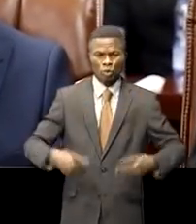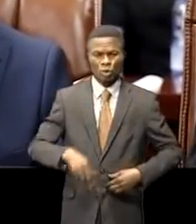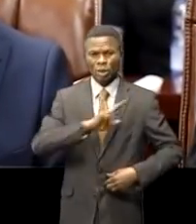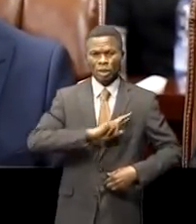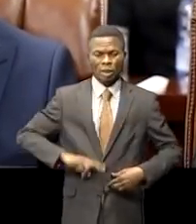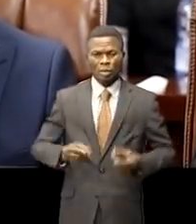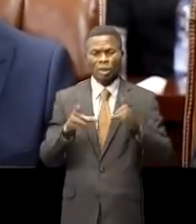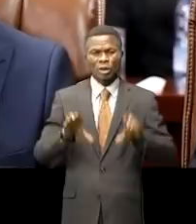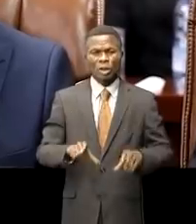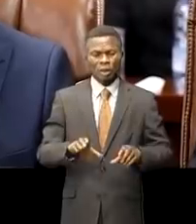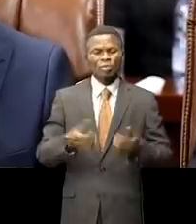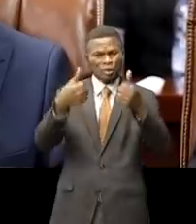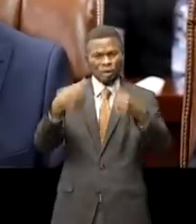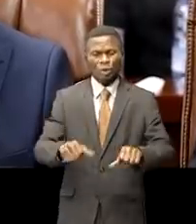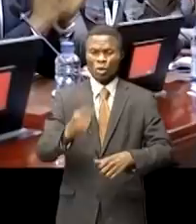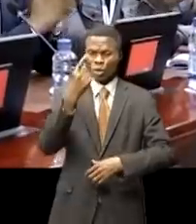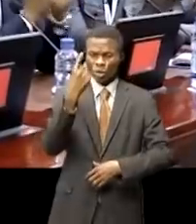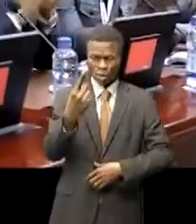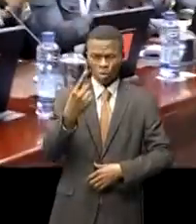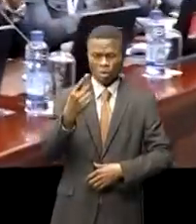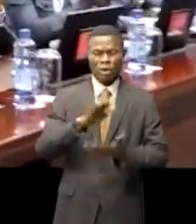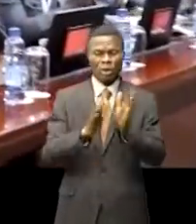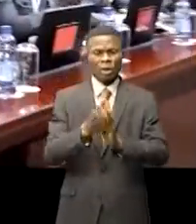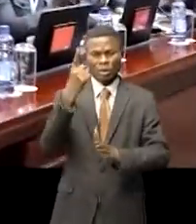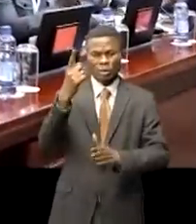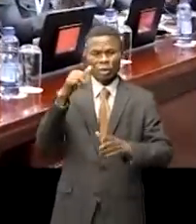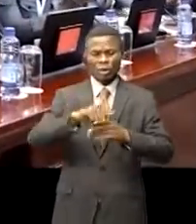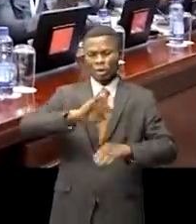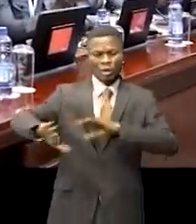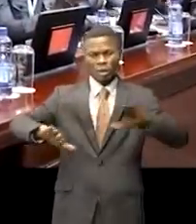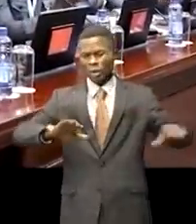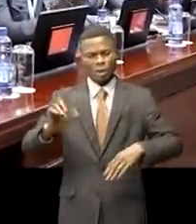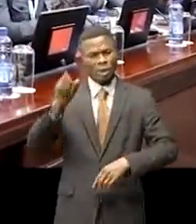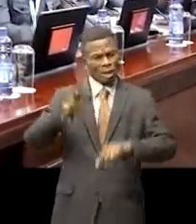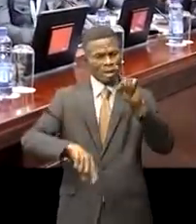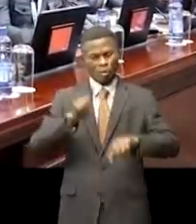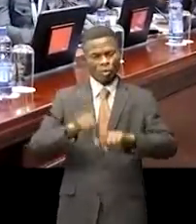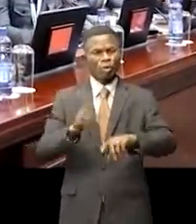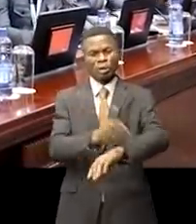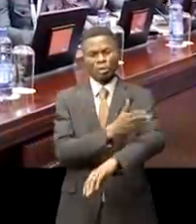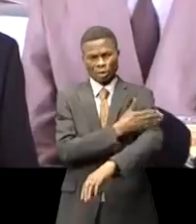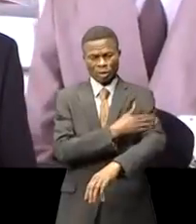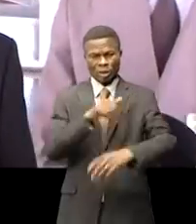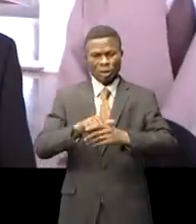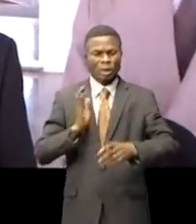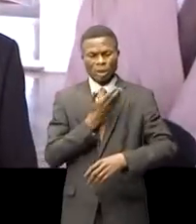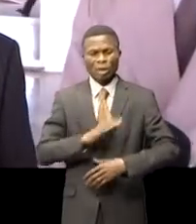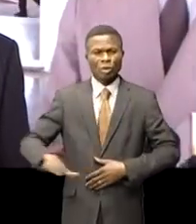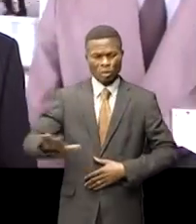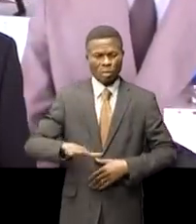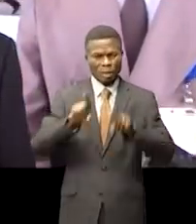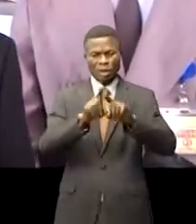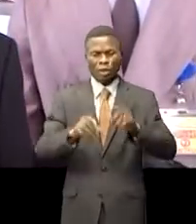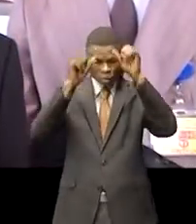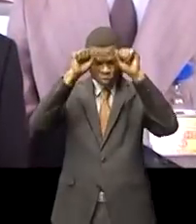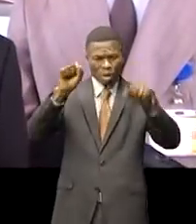c'est de demeurer unis dans la division nous pouvons rien apporté aux côtés du chef de l'état